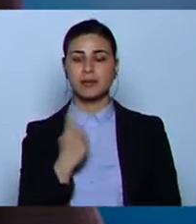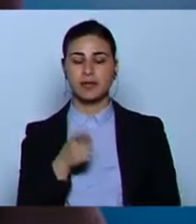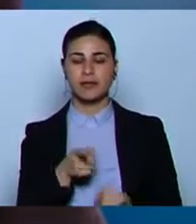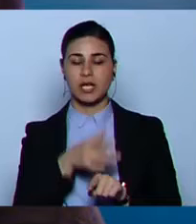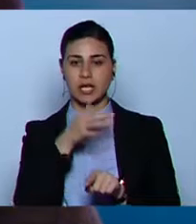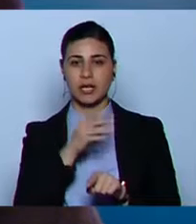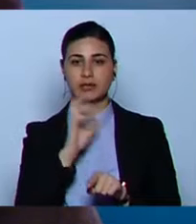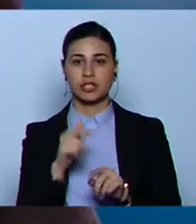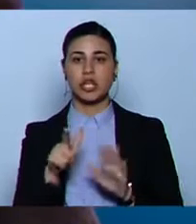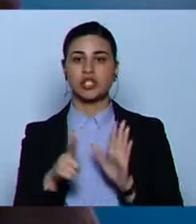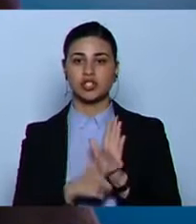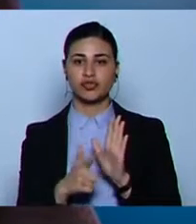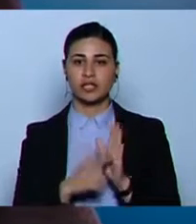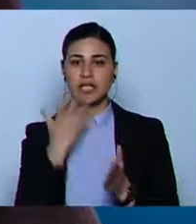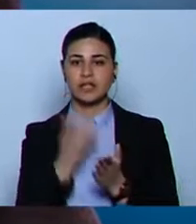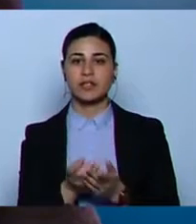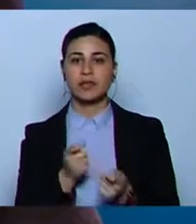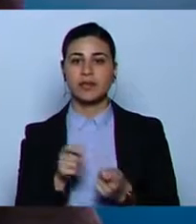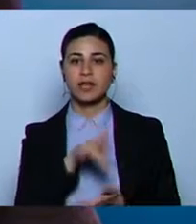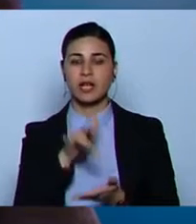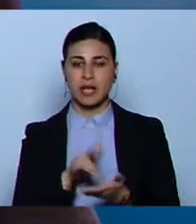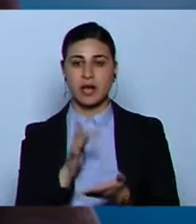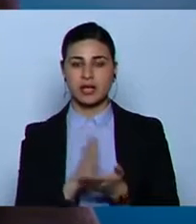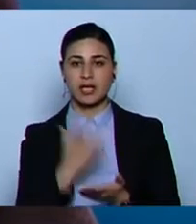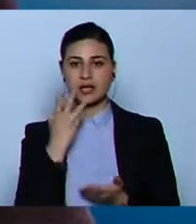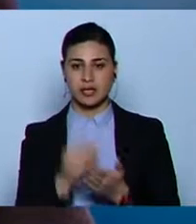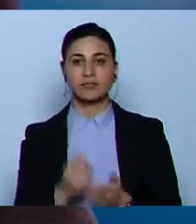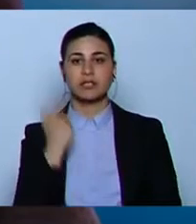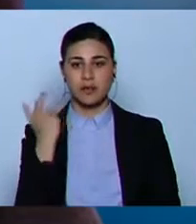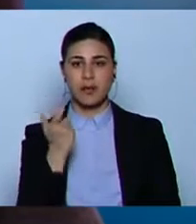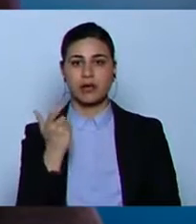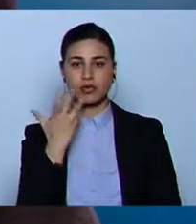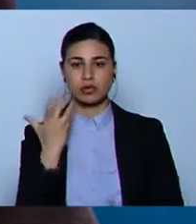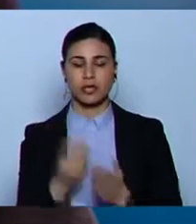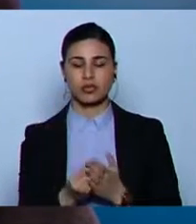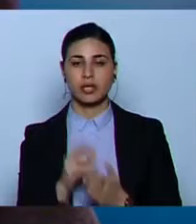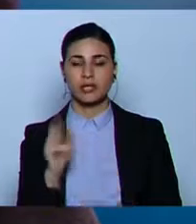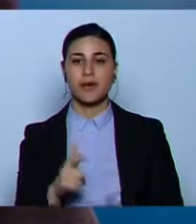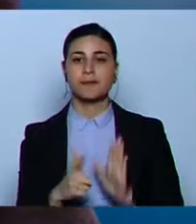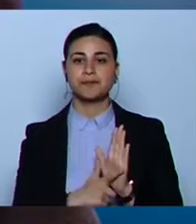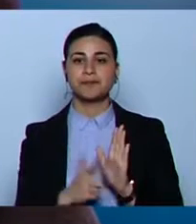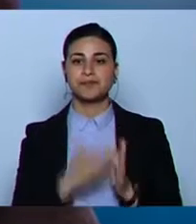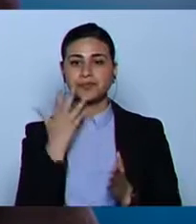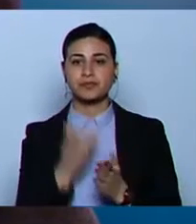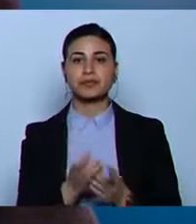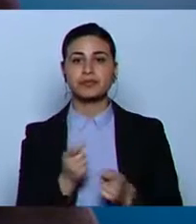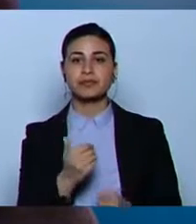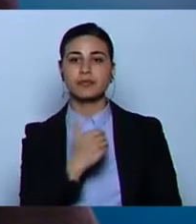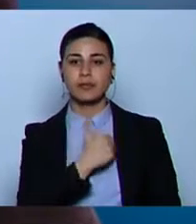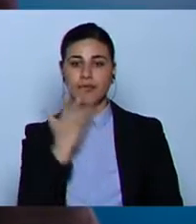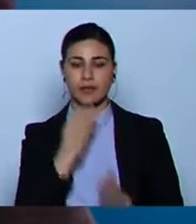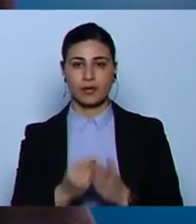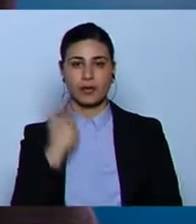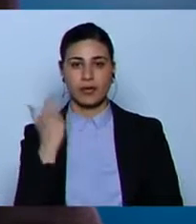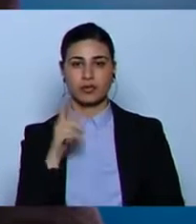ეტაპზე და 7 თვითმმართველ ქალაქს გაუჩნდა რეალურად სათავისი პატრონი, საკუთარი პატრონი და 7 თვითმმართველ თემს გაუჩნდა საკუთარი